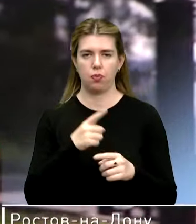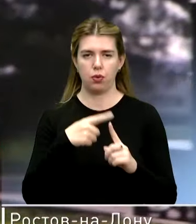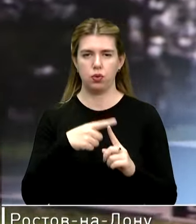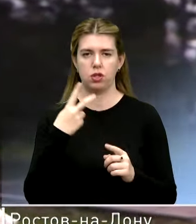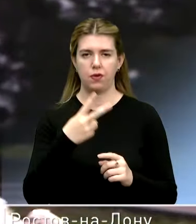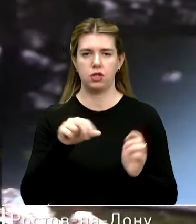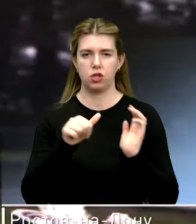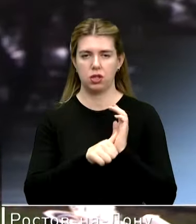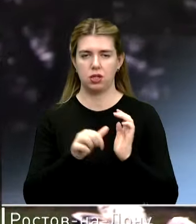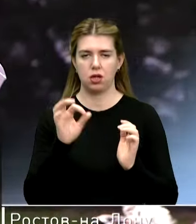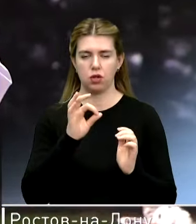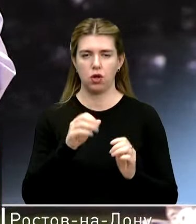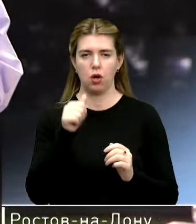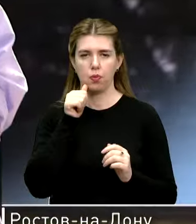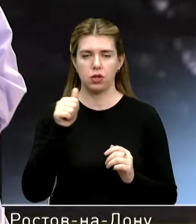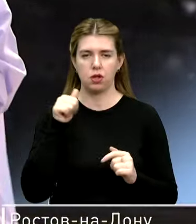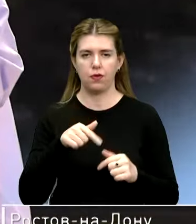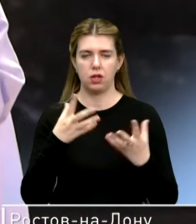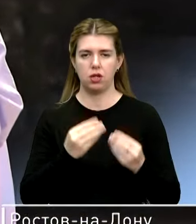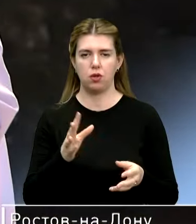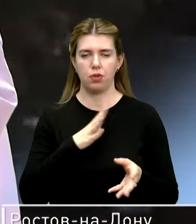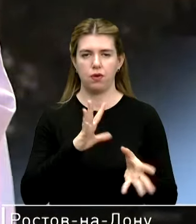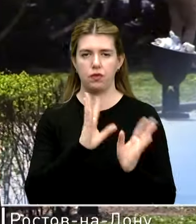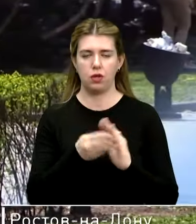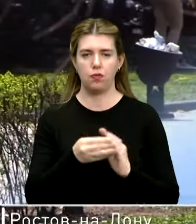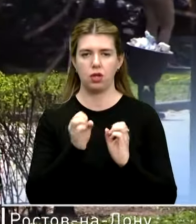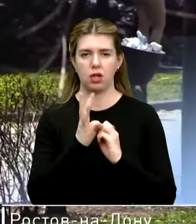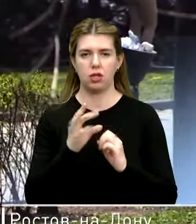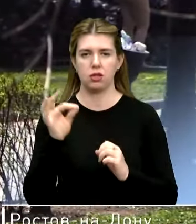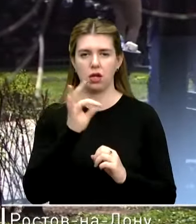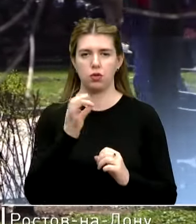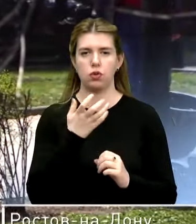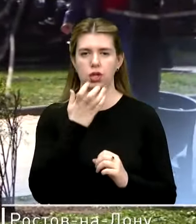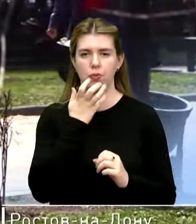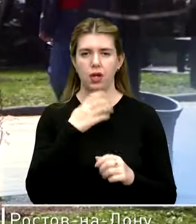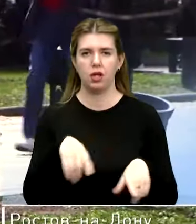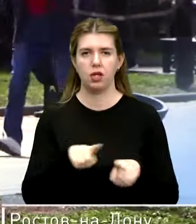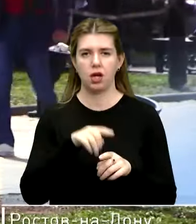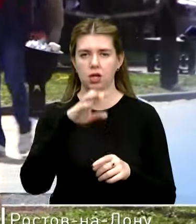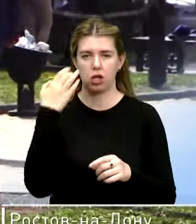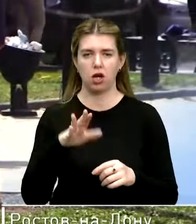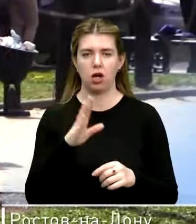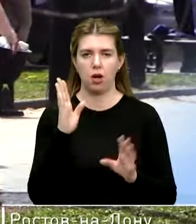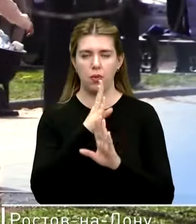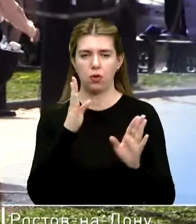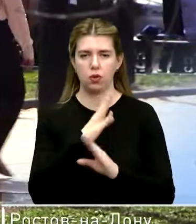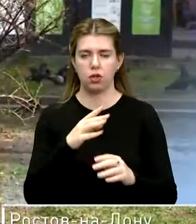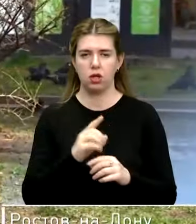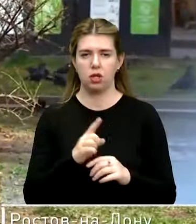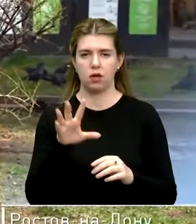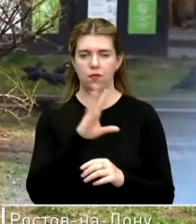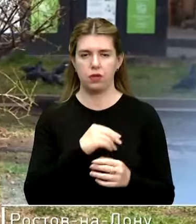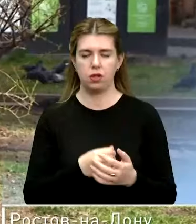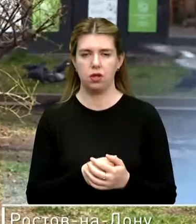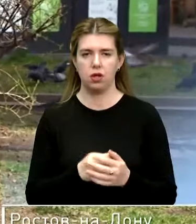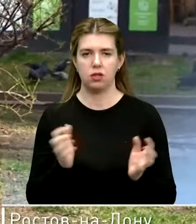плюс 26. В прошлом году в этот день было всего лишь 13 градусов тепла. Такая жаркая погода, по прогнозам